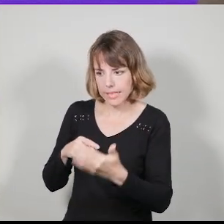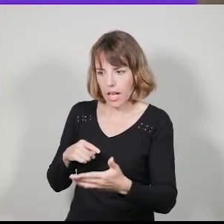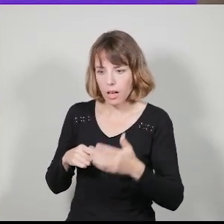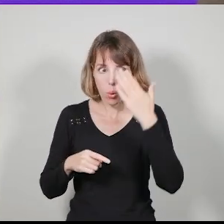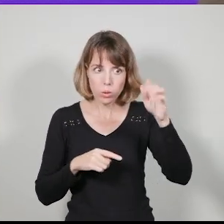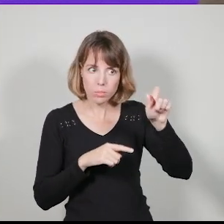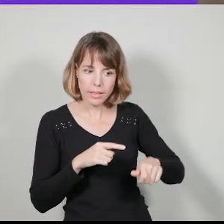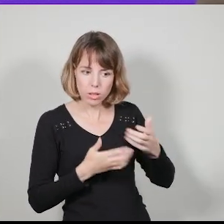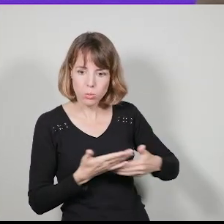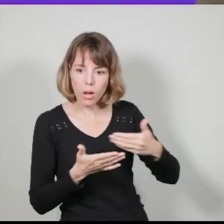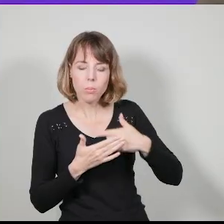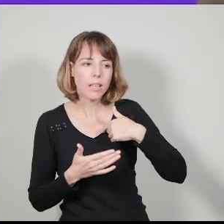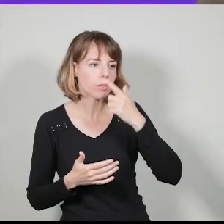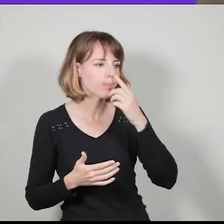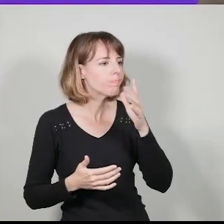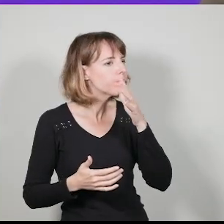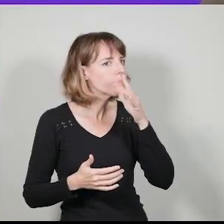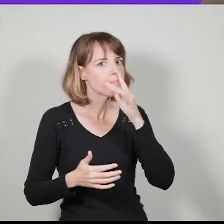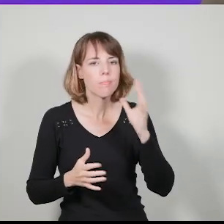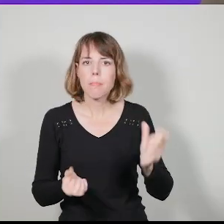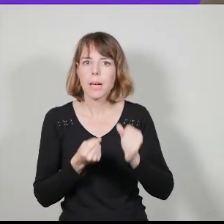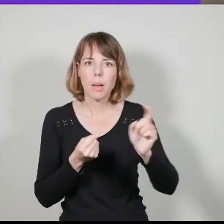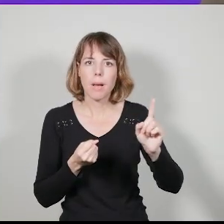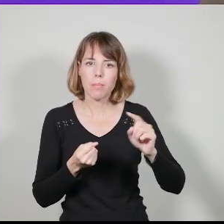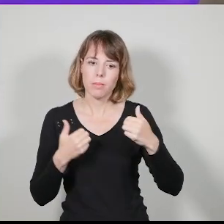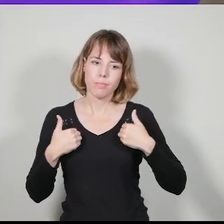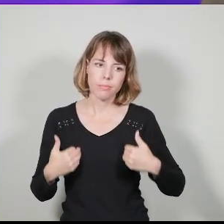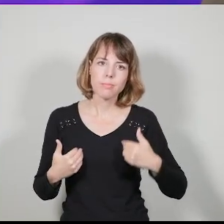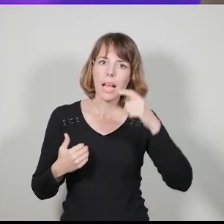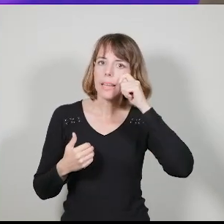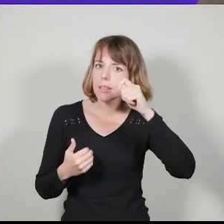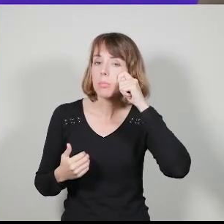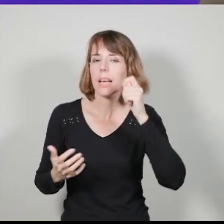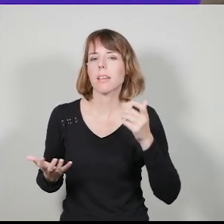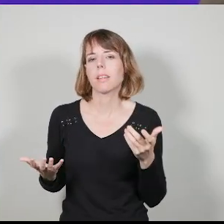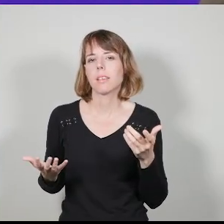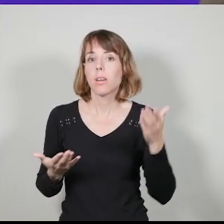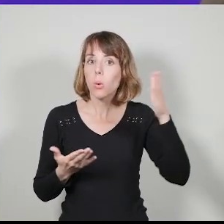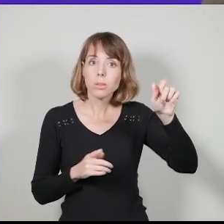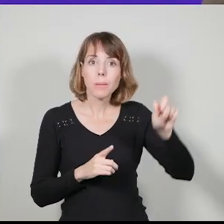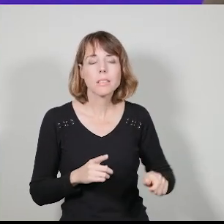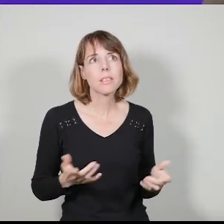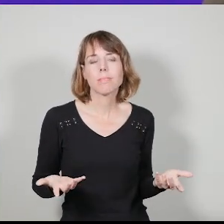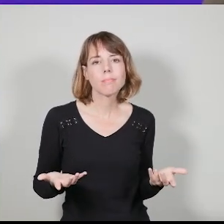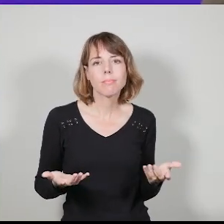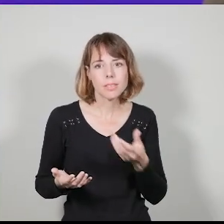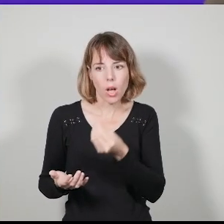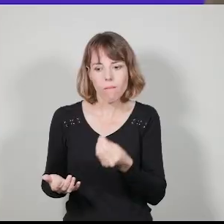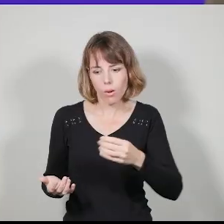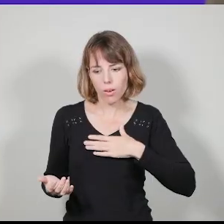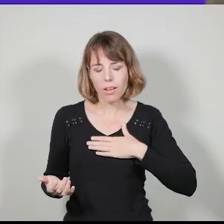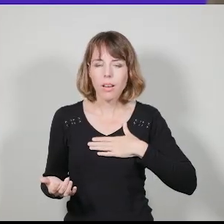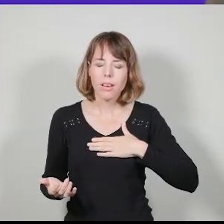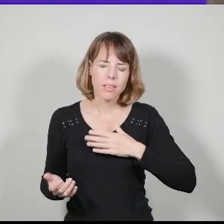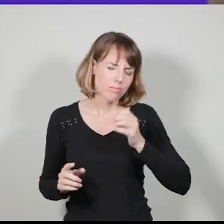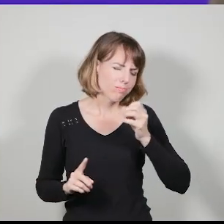mal à déléguer parce que je suis devenue expert et que j'ai un tel niveau d'expertise sur mon enfant. Et c'est là où effectivement ça